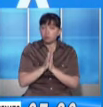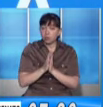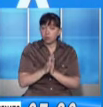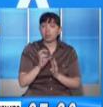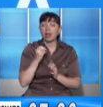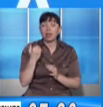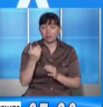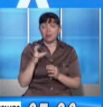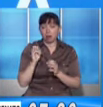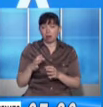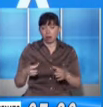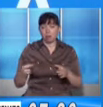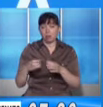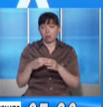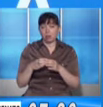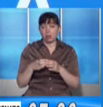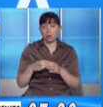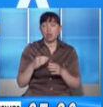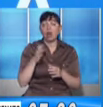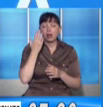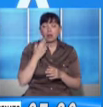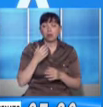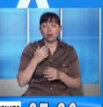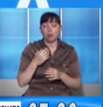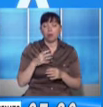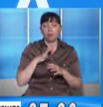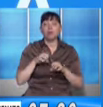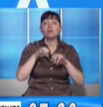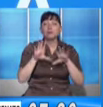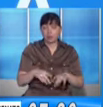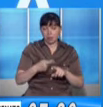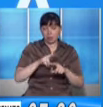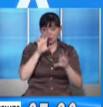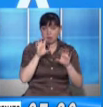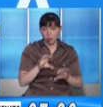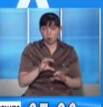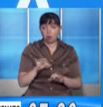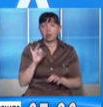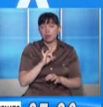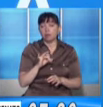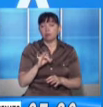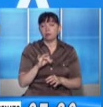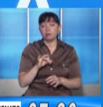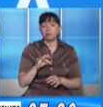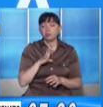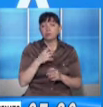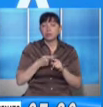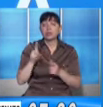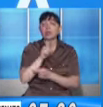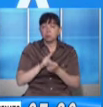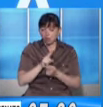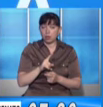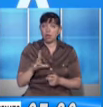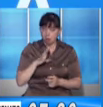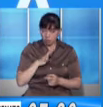ca partid extraparlamentar, în momentul în care a fost adoptată această lege și a fost efectuată această modificare,